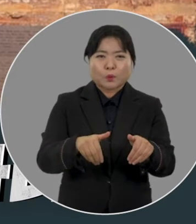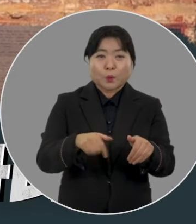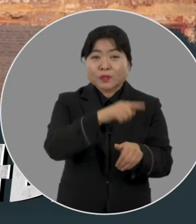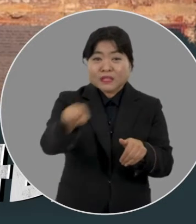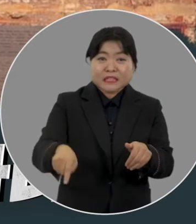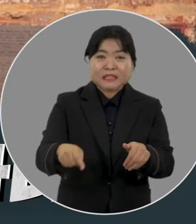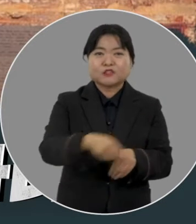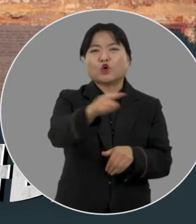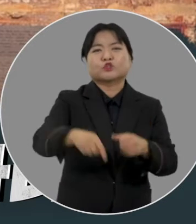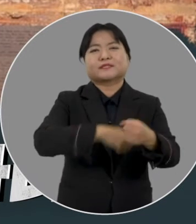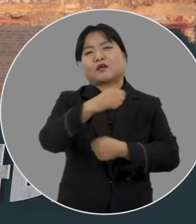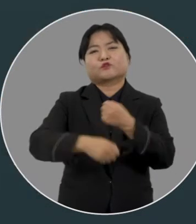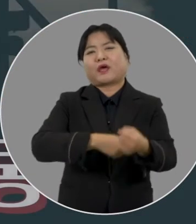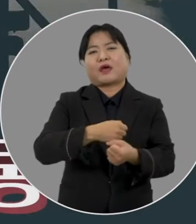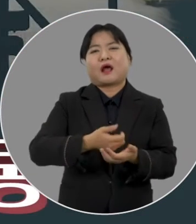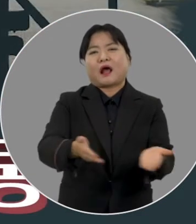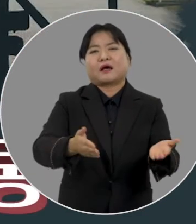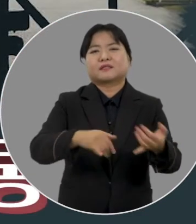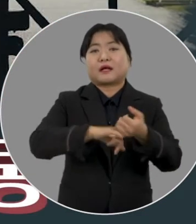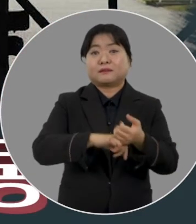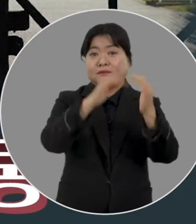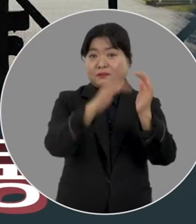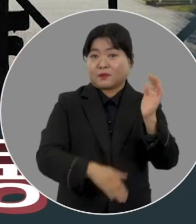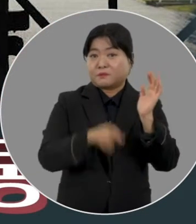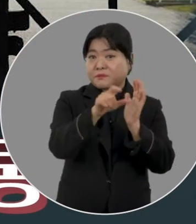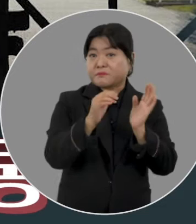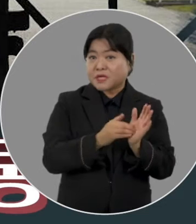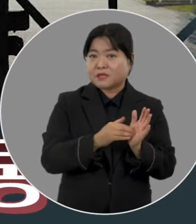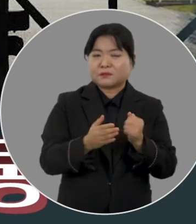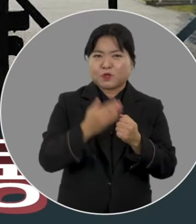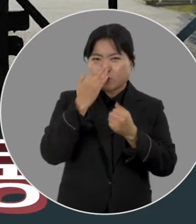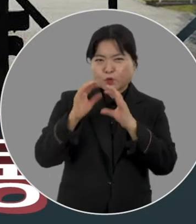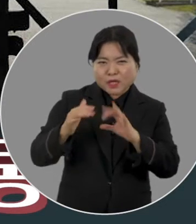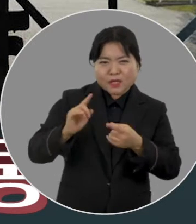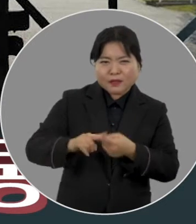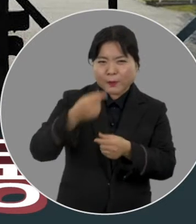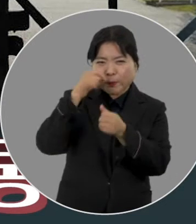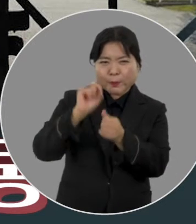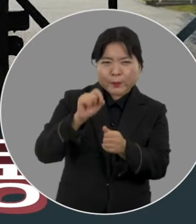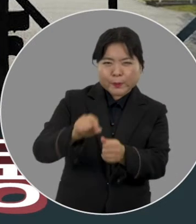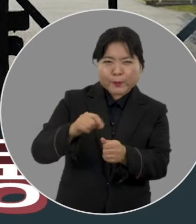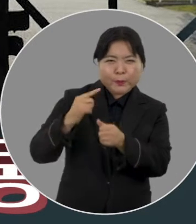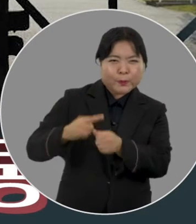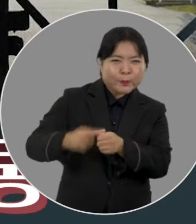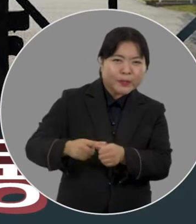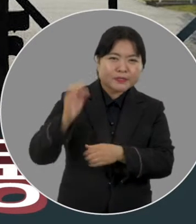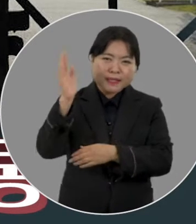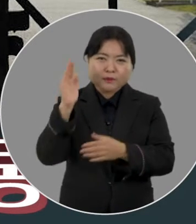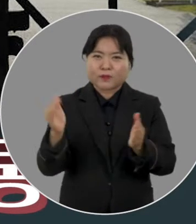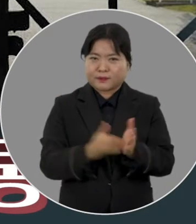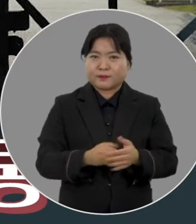하리라 라고 하는 내용이죠. 이건 굉장히 유대인에 대한 조롱을 담고 있는 얘기예요. 너희들